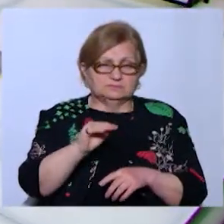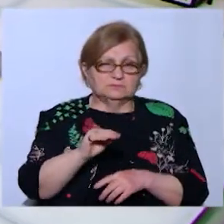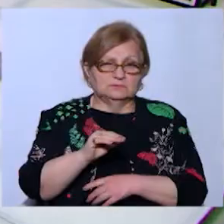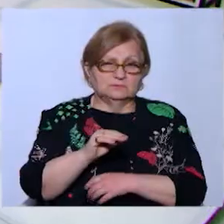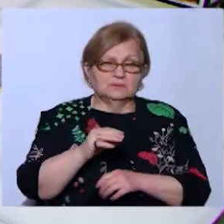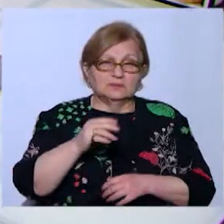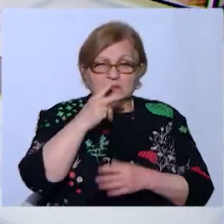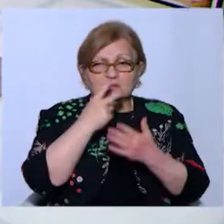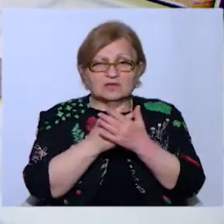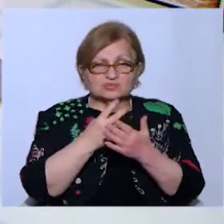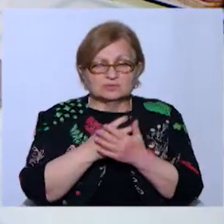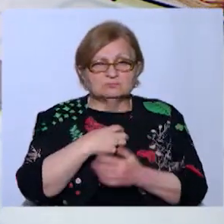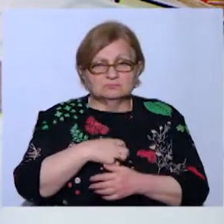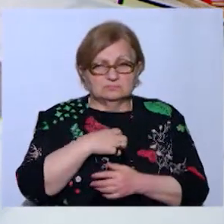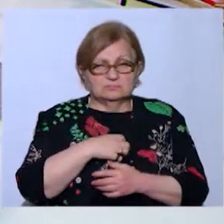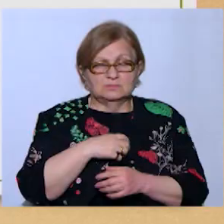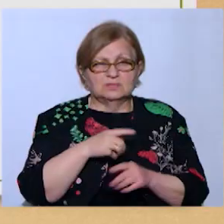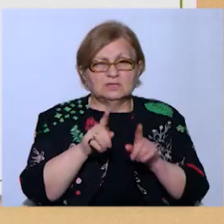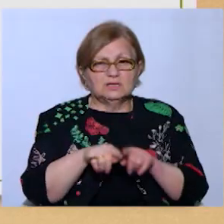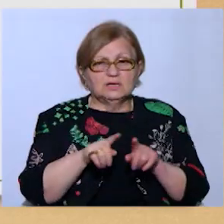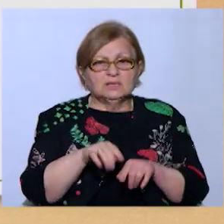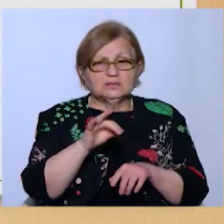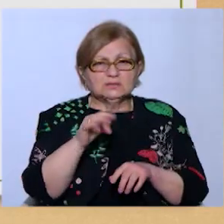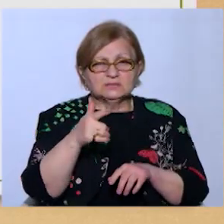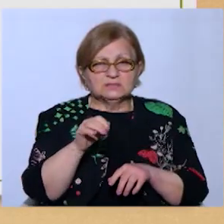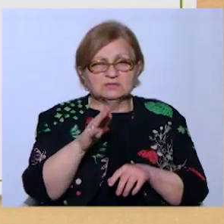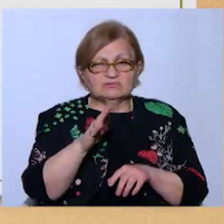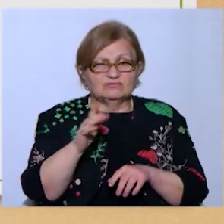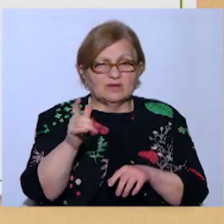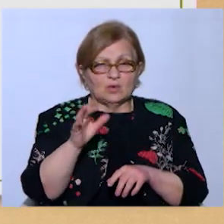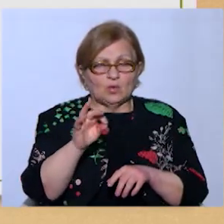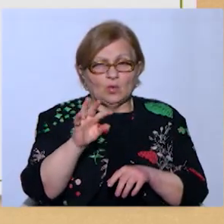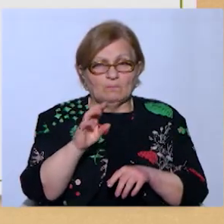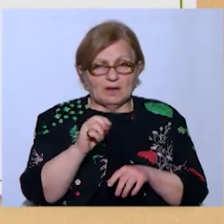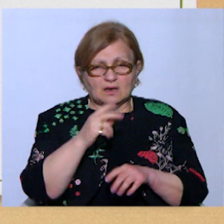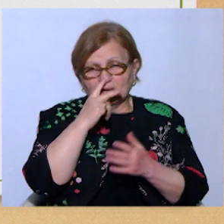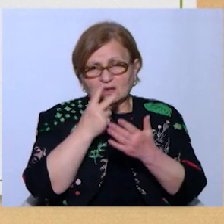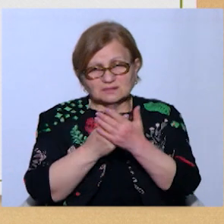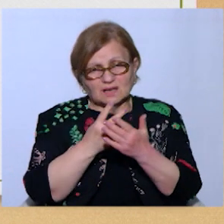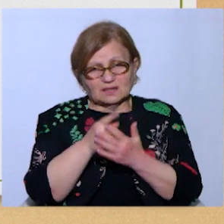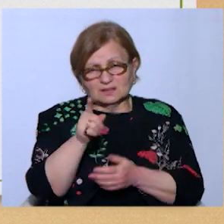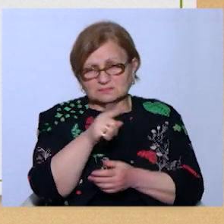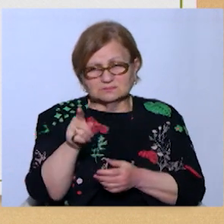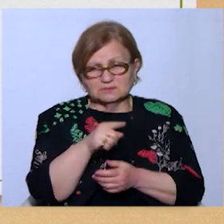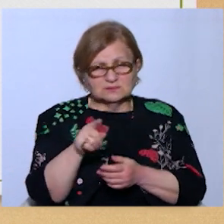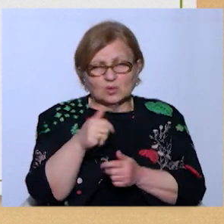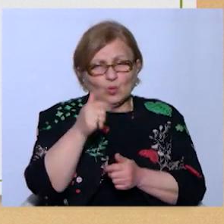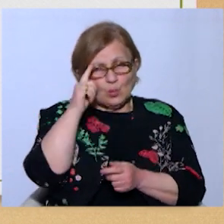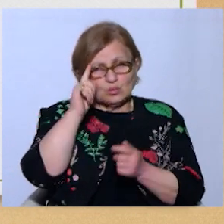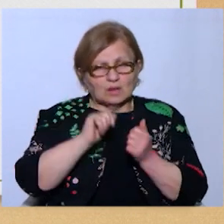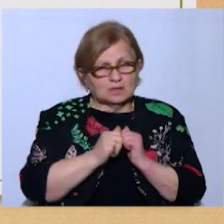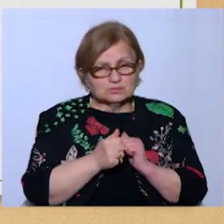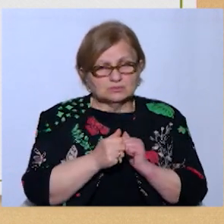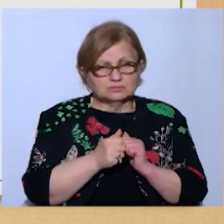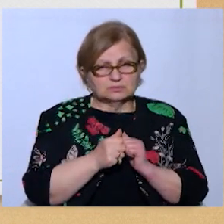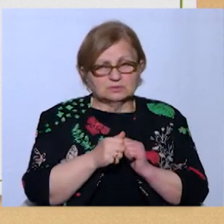წარმოგიდგენთ რამდენიმე აგრეთვე მნიშვნელოვან იგივეობას, გადახედეთ, ნახეთ რამდენად გახსოვთ თითოეული მათგანი,